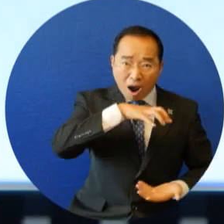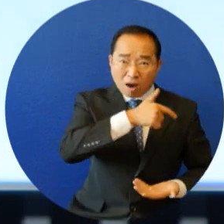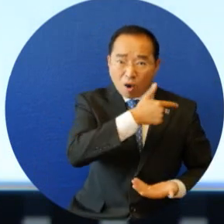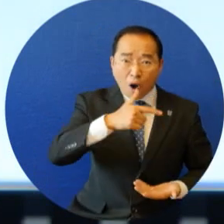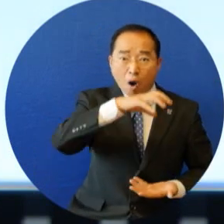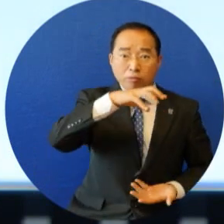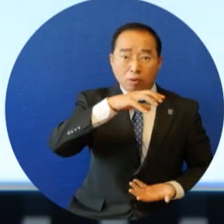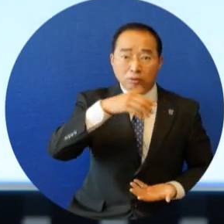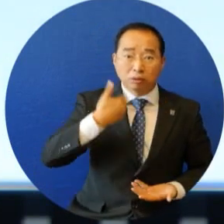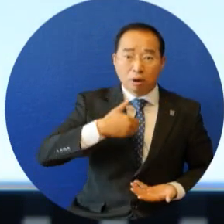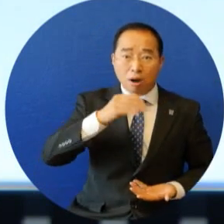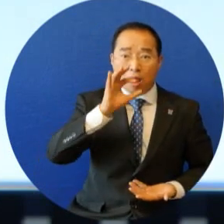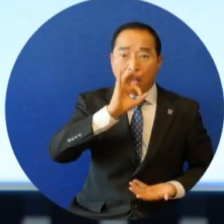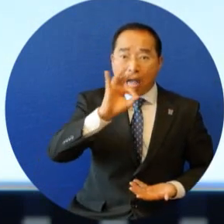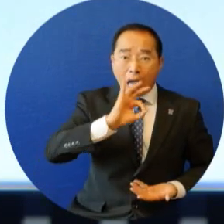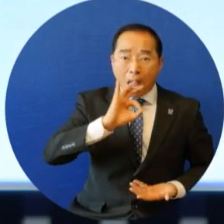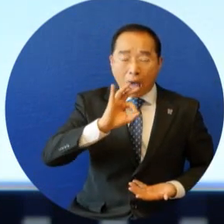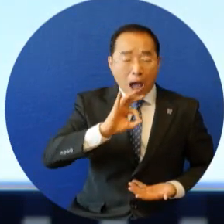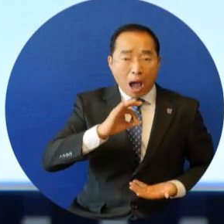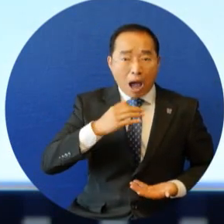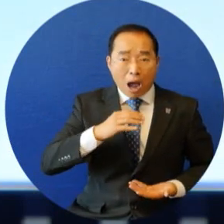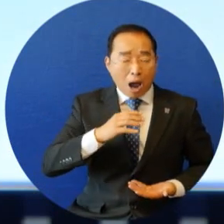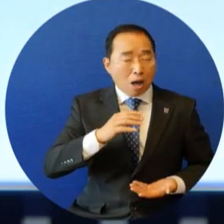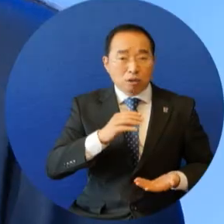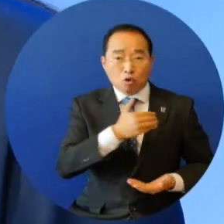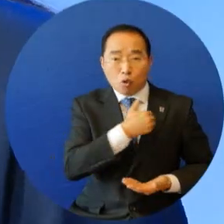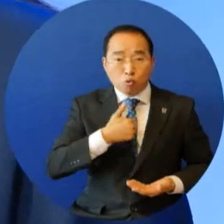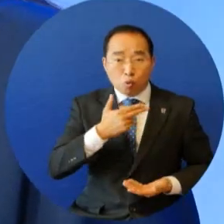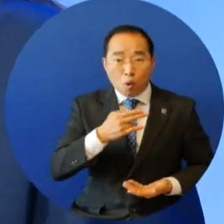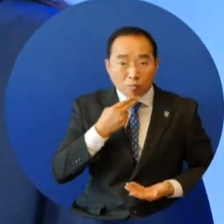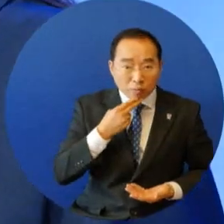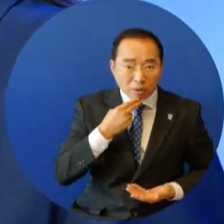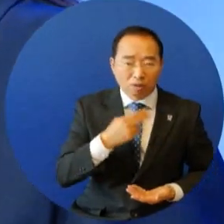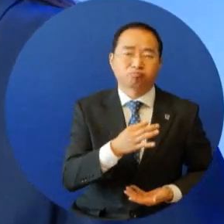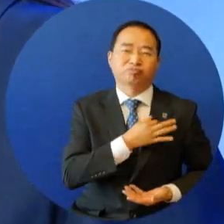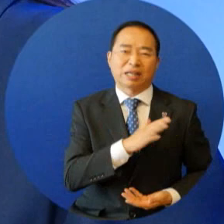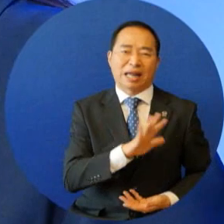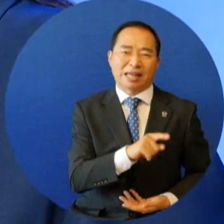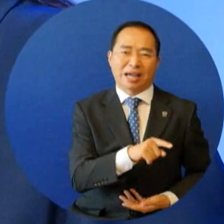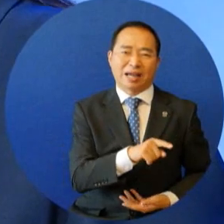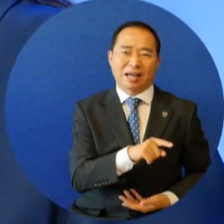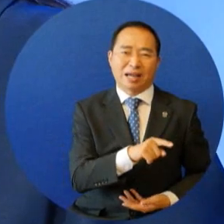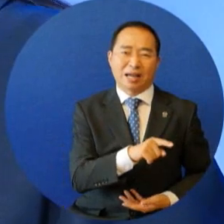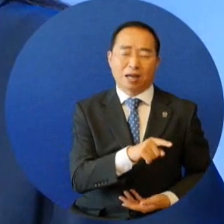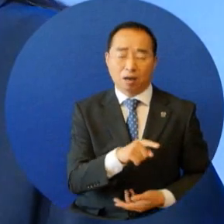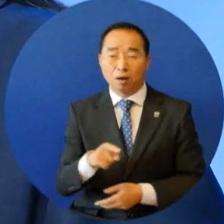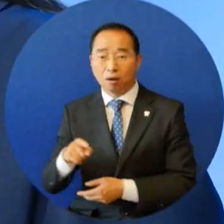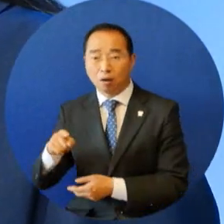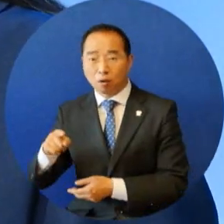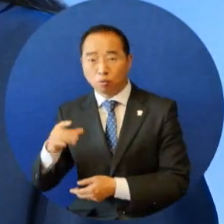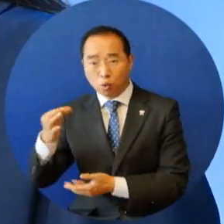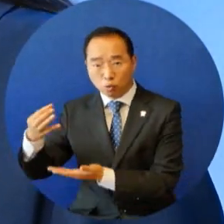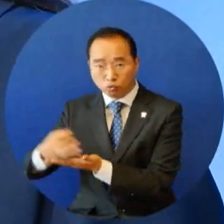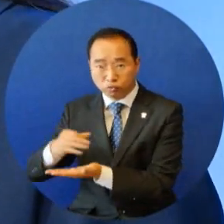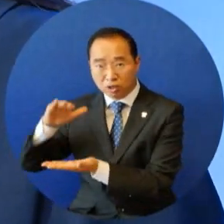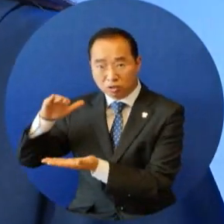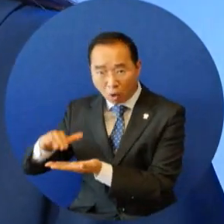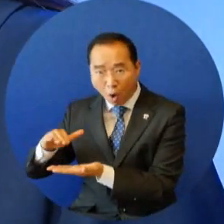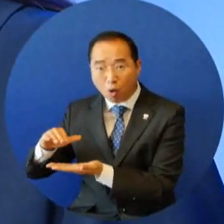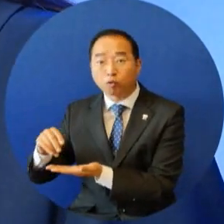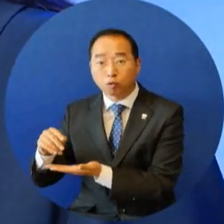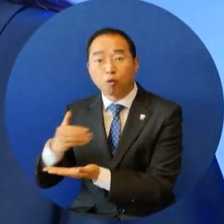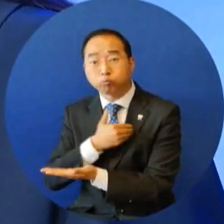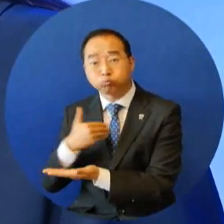늘 부족한 사람은 부자라고 부르지 않는 거죠. 돈이 무엇인가 생각해 보니 나는 충분히 가지고